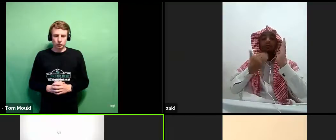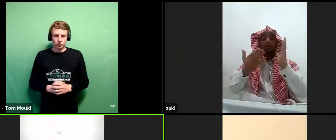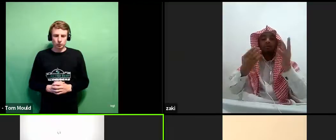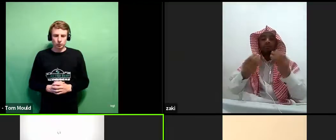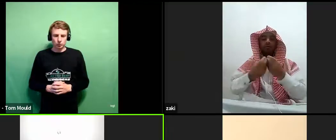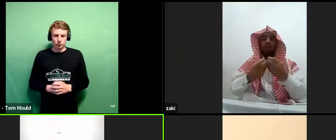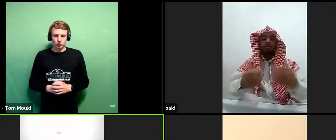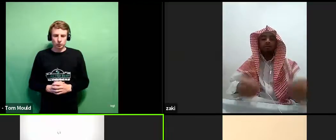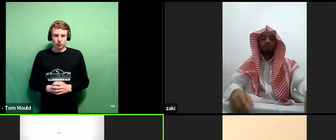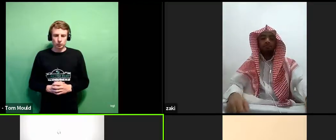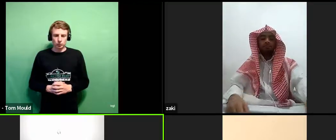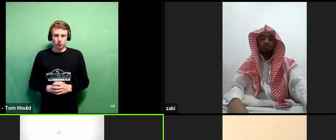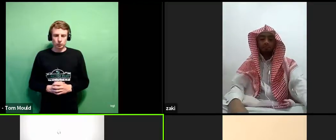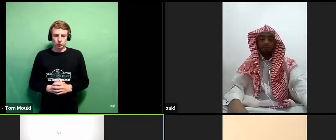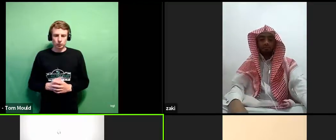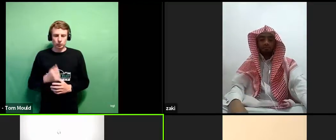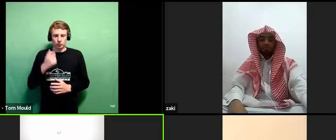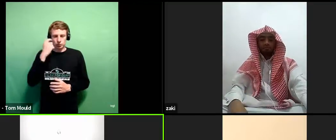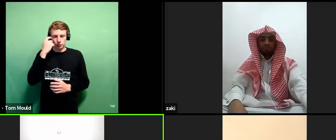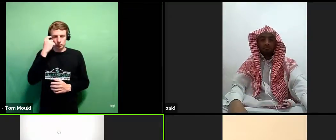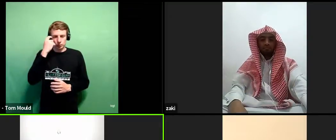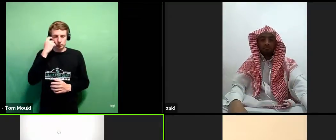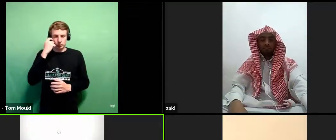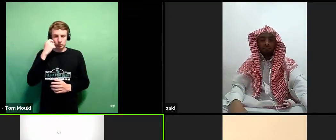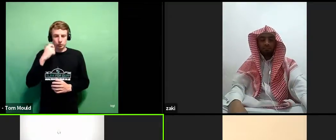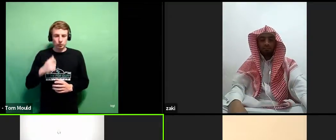بالمعروف حقا على